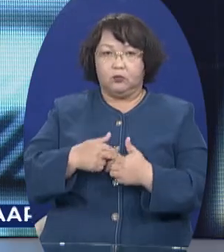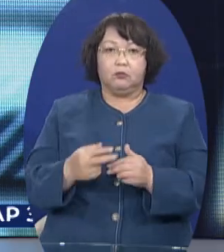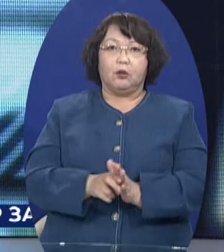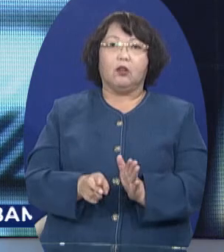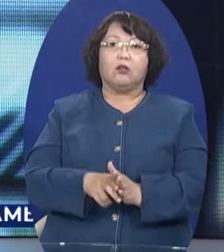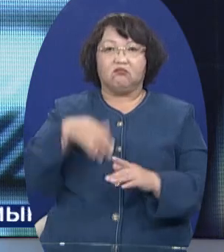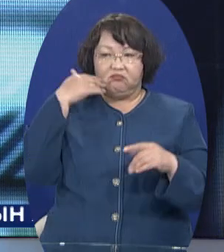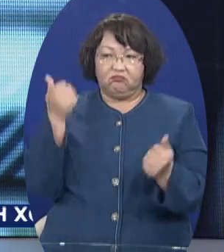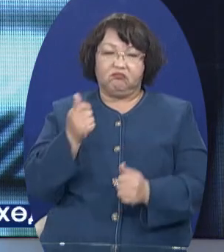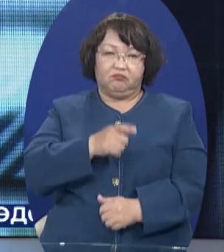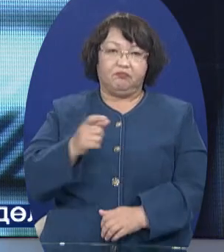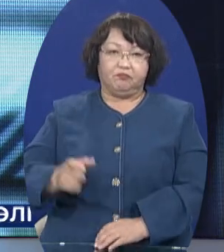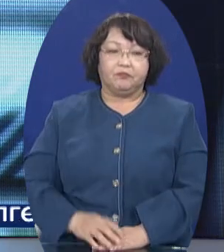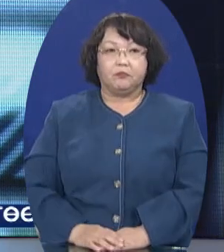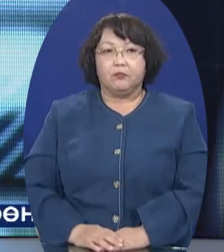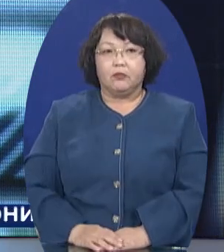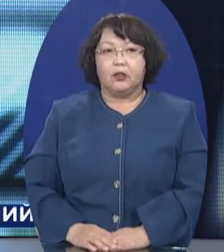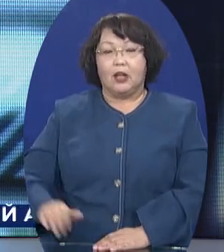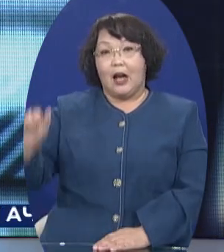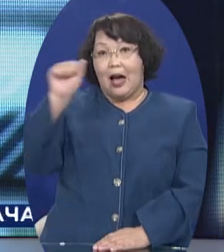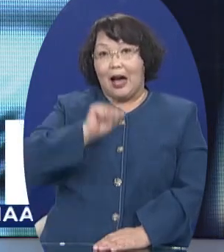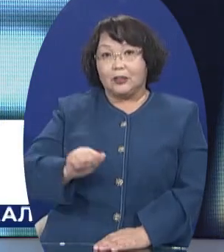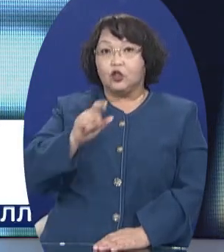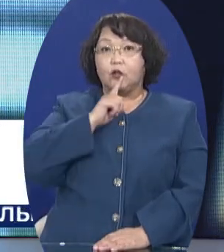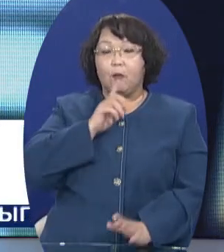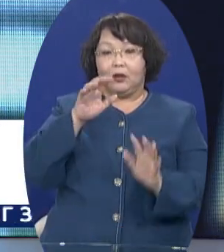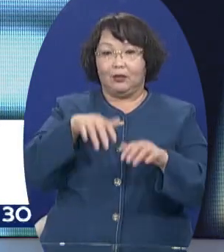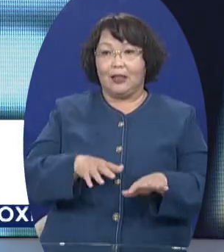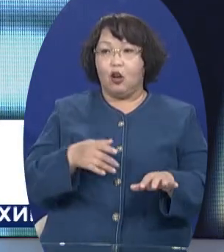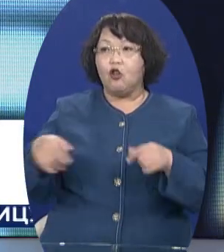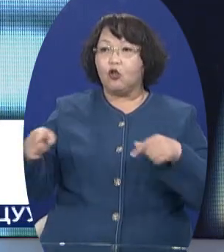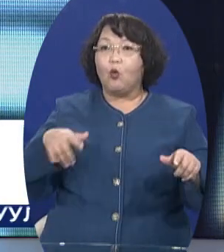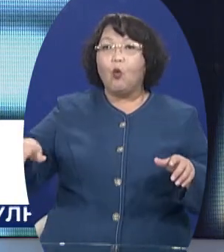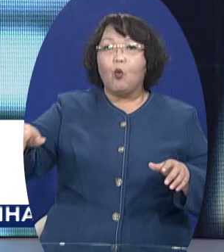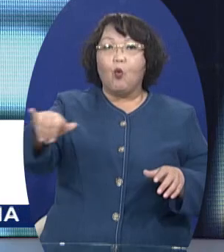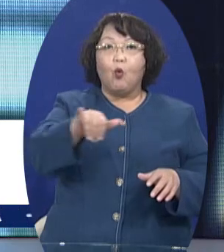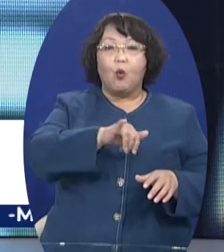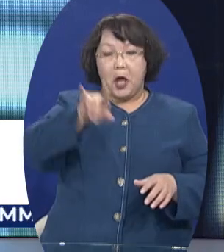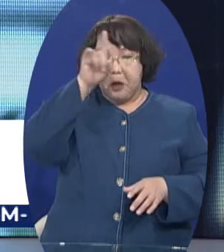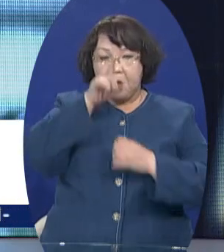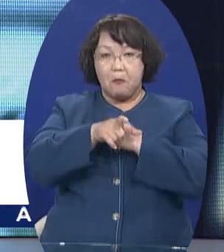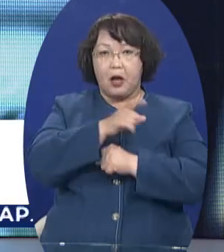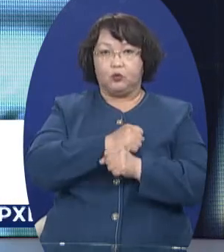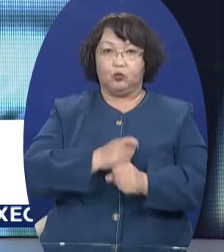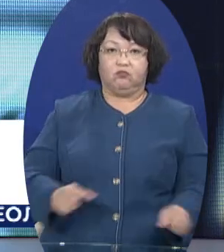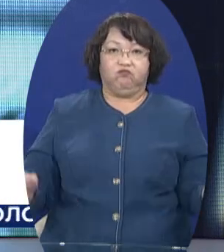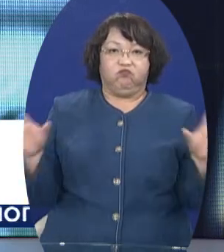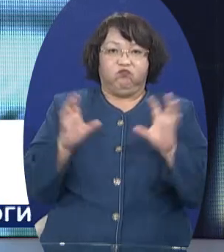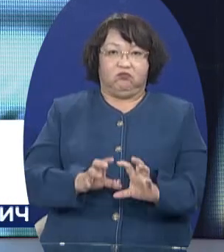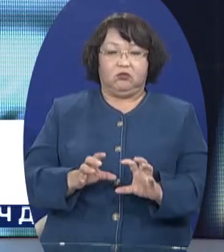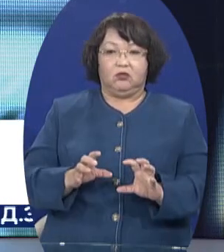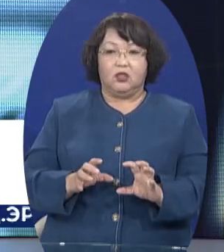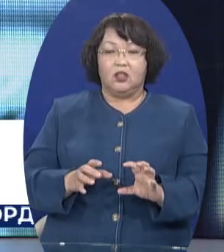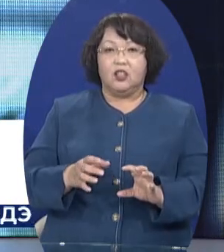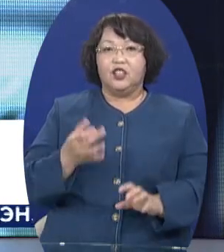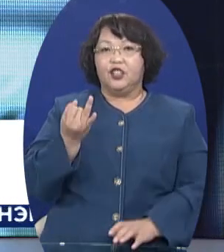Аз Номхон далайн парламентчдын эрүүл мэндийн 7-р чуулган өчигдөр Монгол улсад хэлсэн. Энэ удаагийн форумаар эрүүл мэндийн анхан шатны тусламж үйлчилгээнд